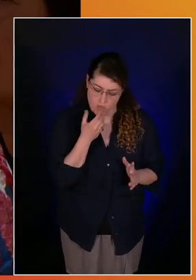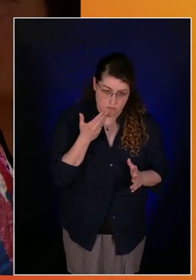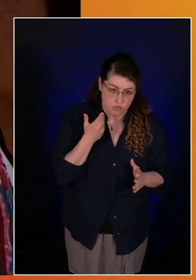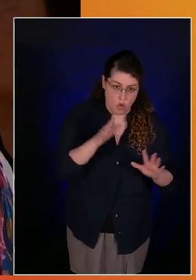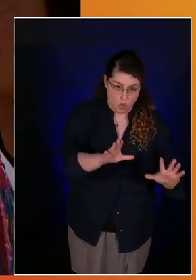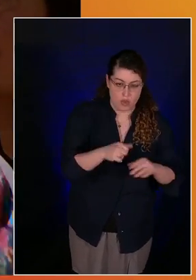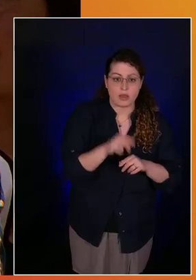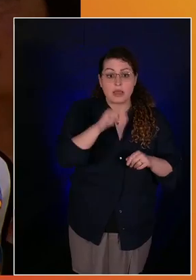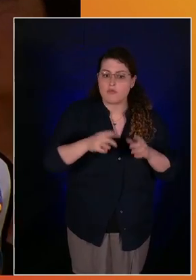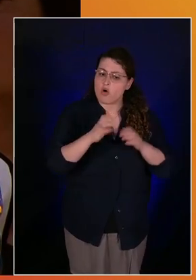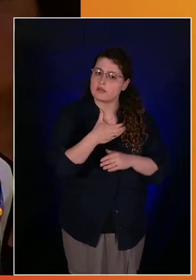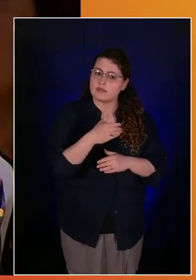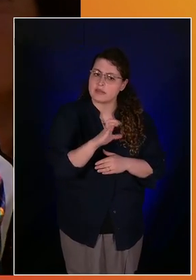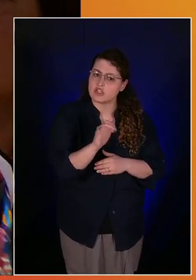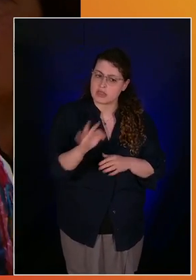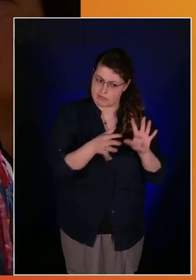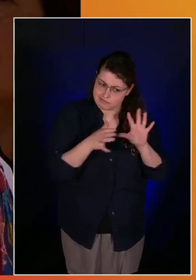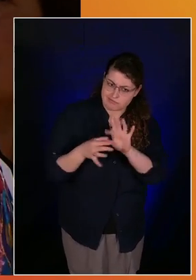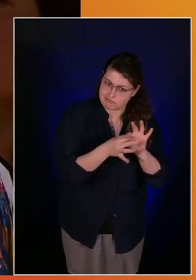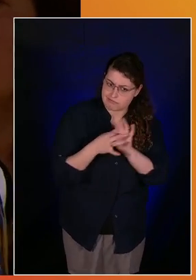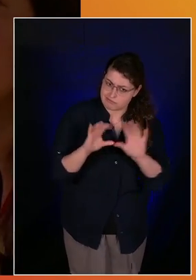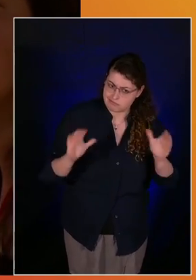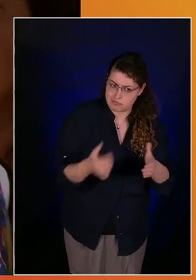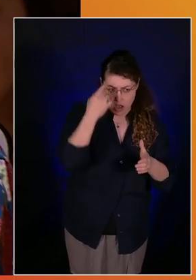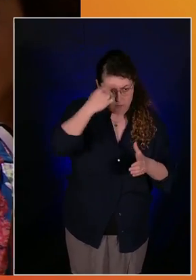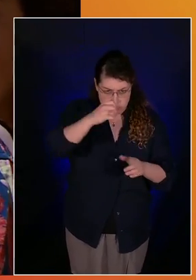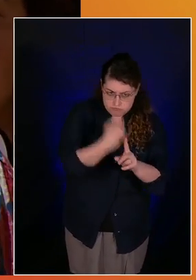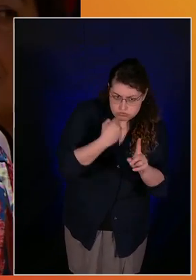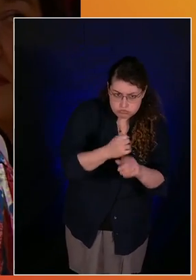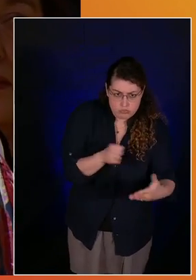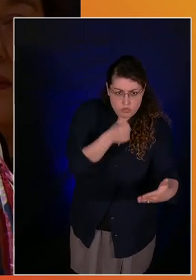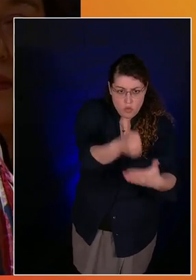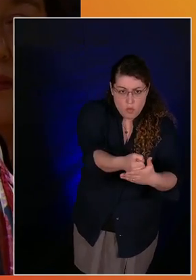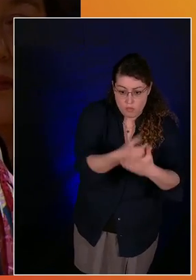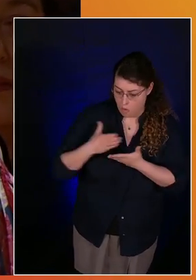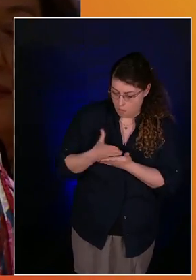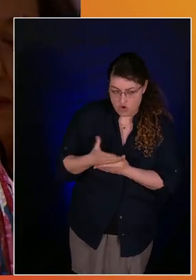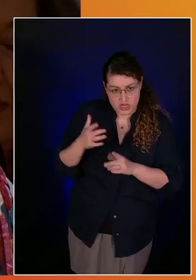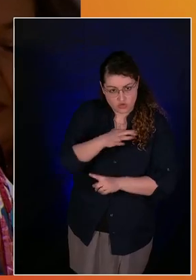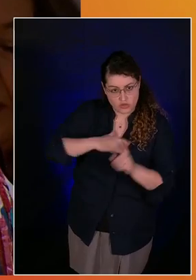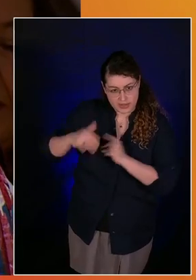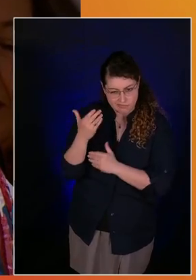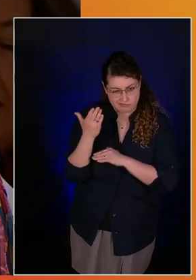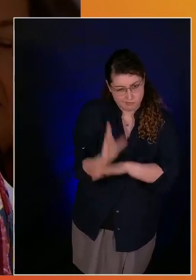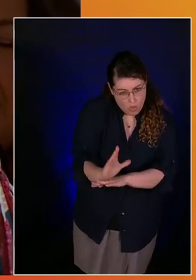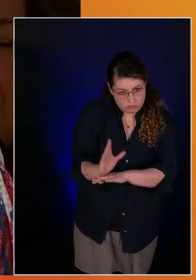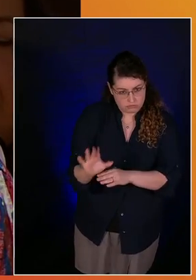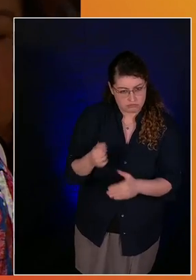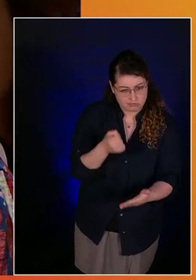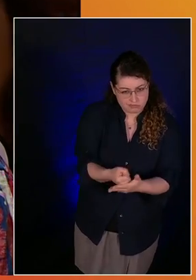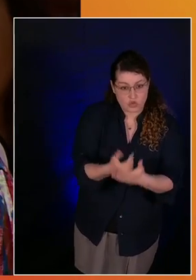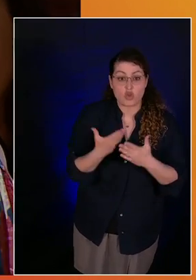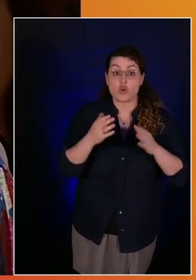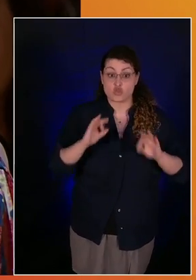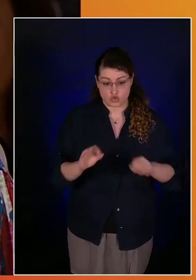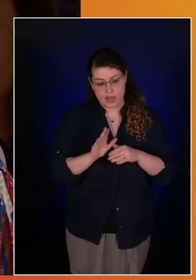rassemblée pour rester une CGT forte combative qui portera notre projet de société c'est pour ça que sur le vote qui va